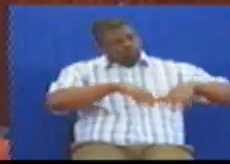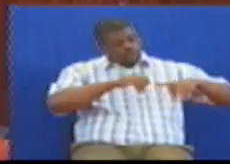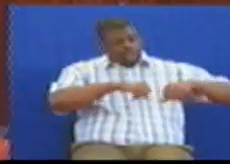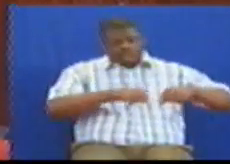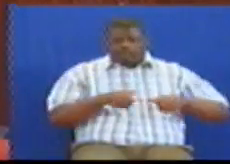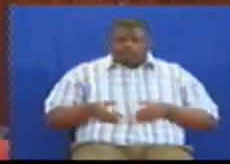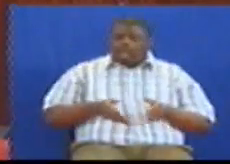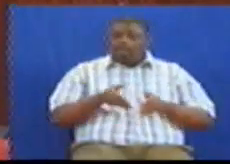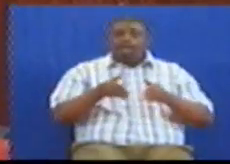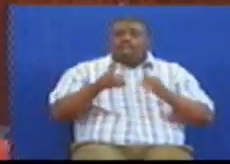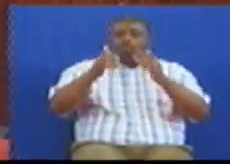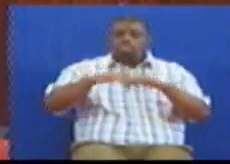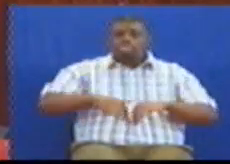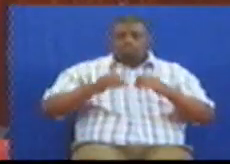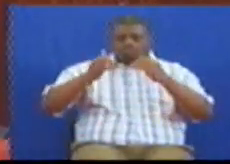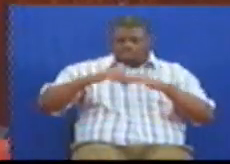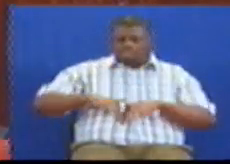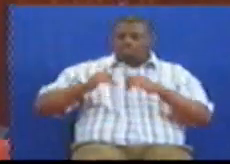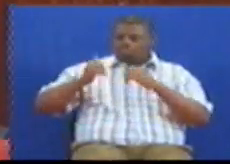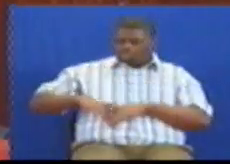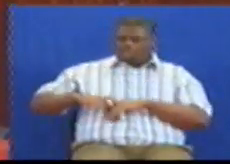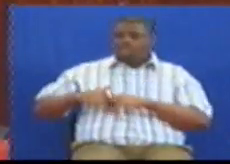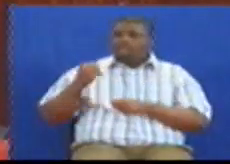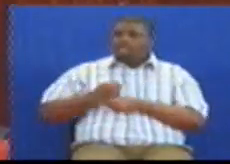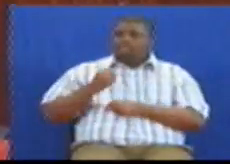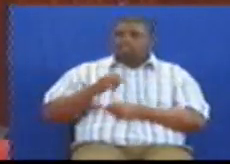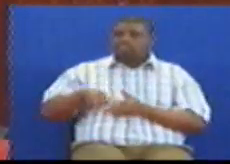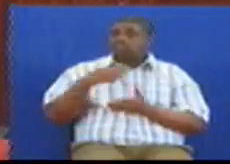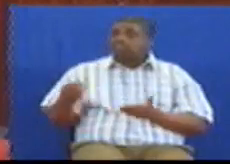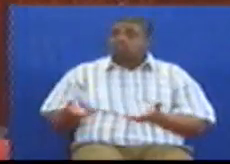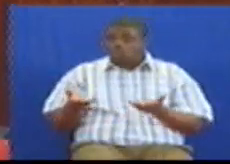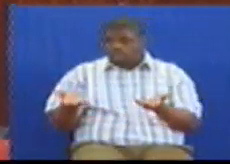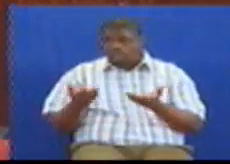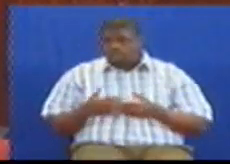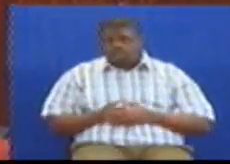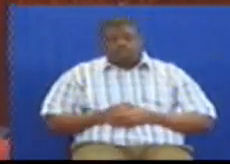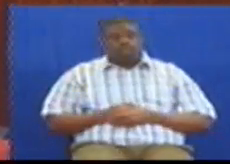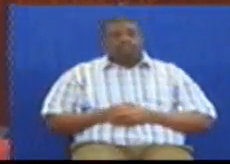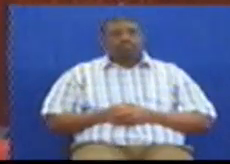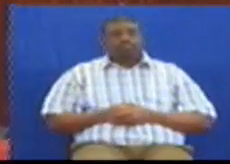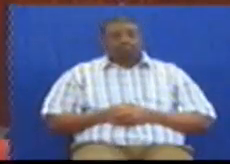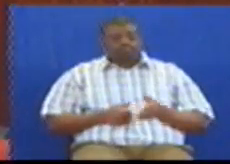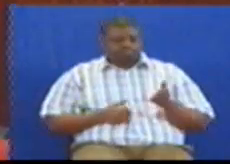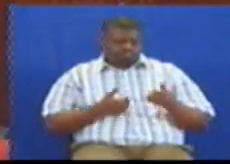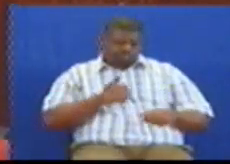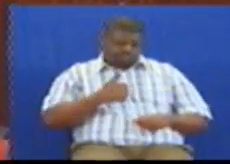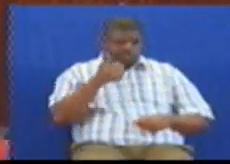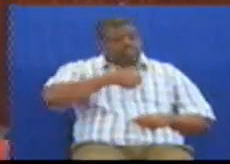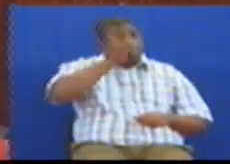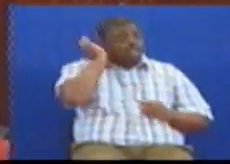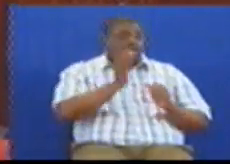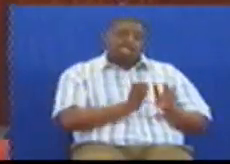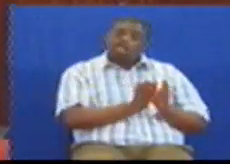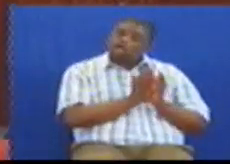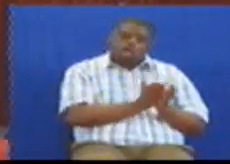na wanashindwa kufanya kazi yao inavyotakiwa. Kwa hiyo Mheshimiwa Naibu Spika, mimi ninaiomba serikali